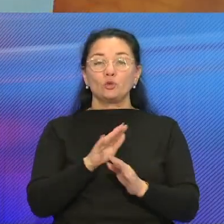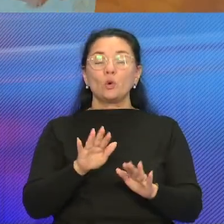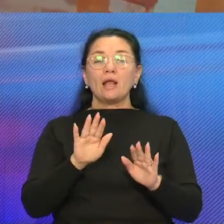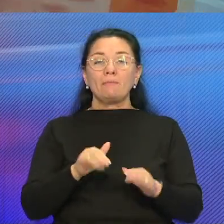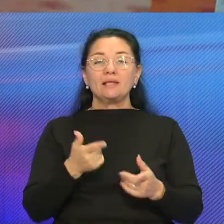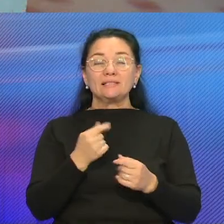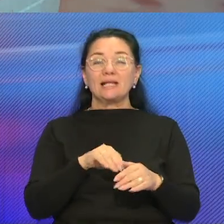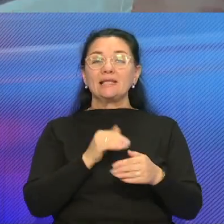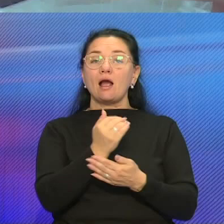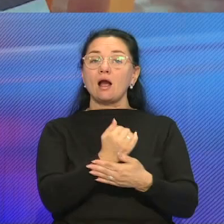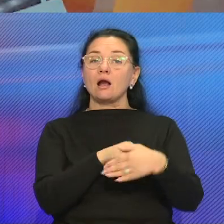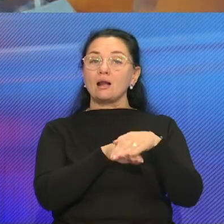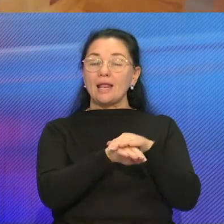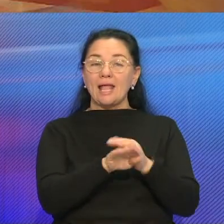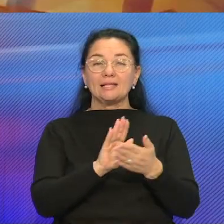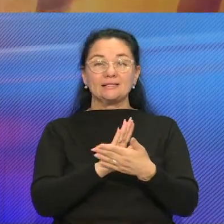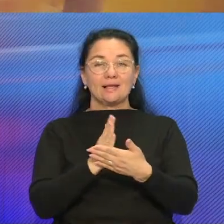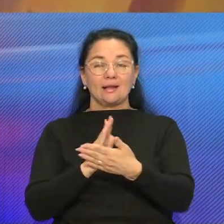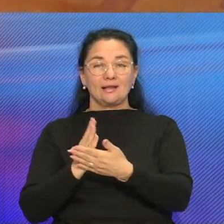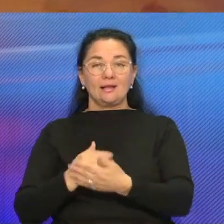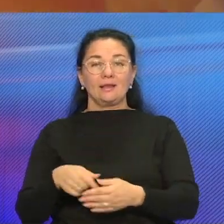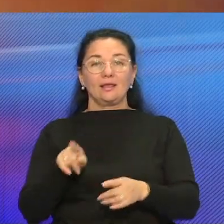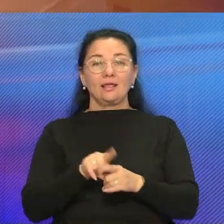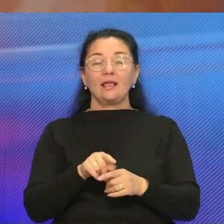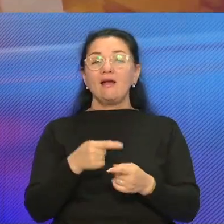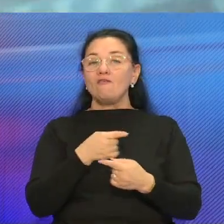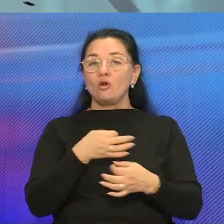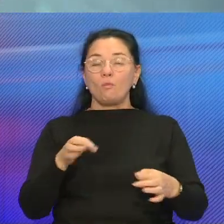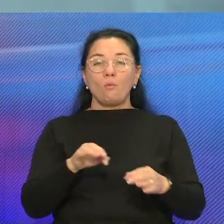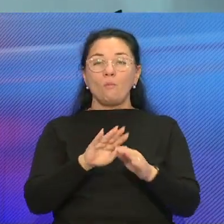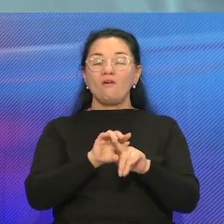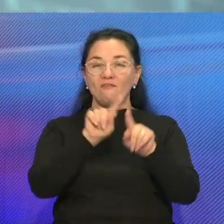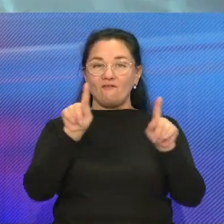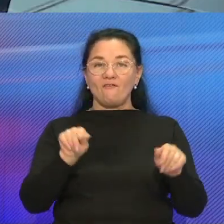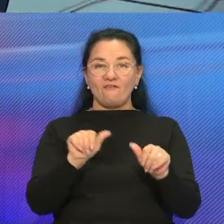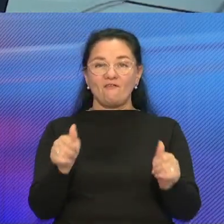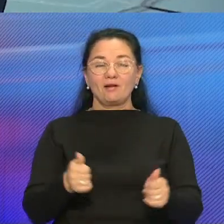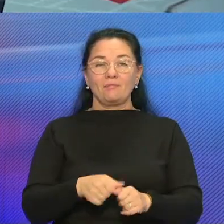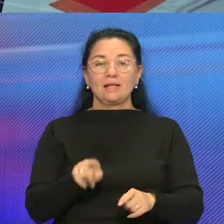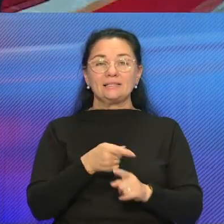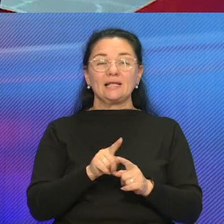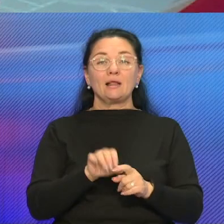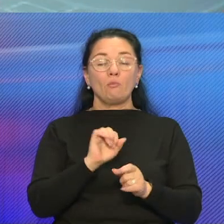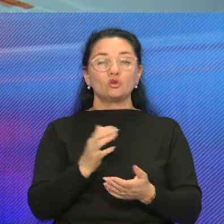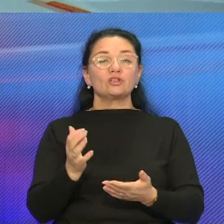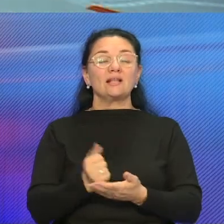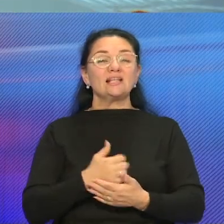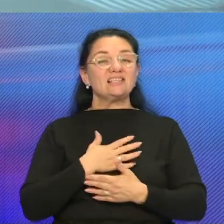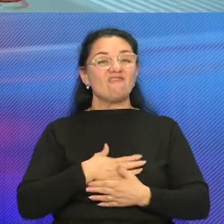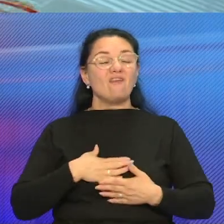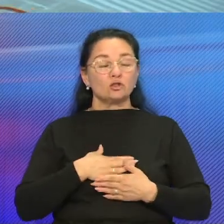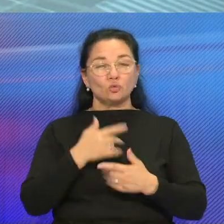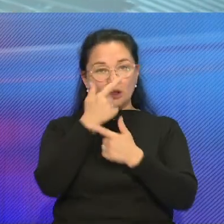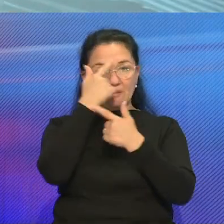дзе заховаюцца книги, у тым ліку ў алішбованым формаці. Гэта просторадзі можна знайсті актуальну інформацію і аднадумців,